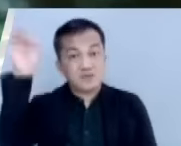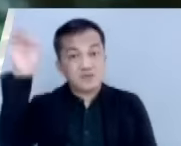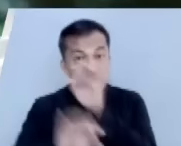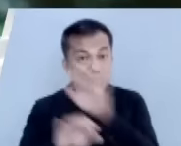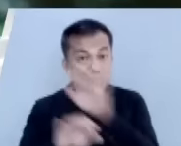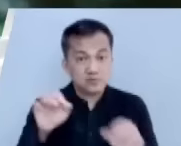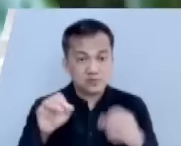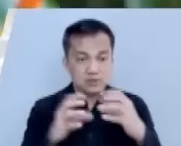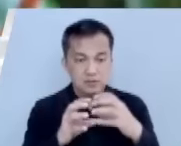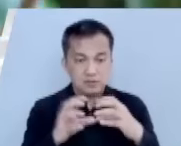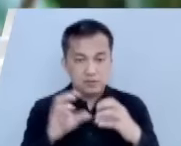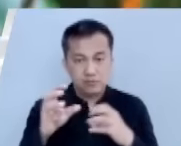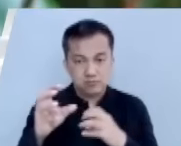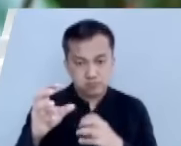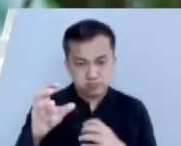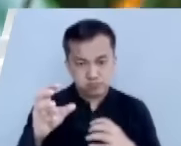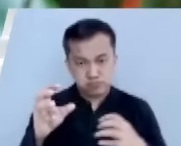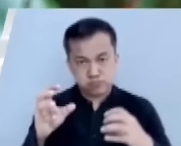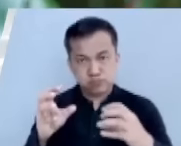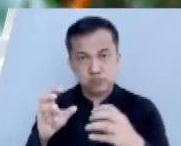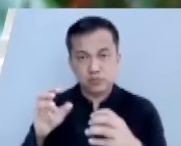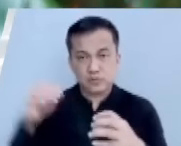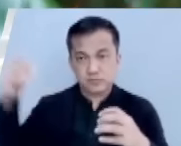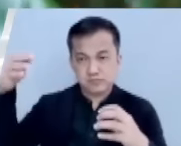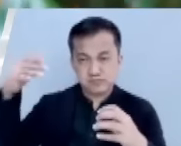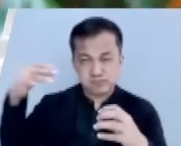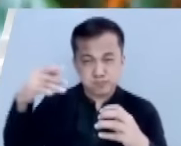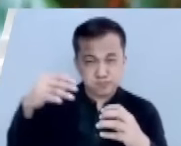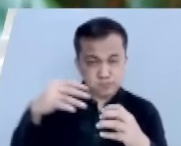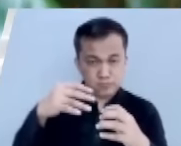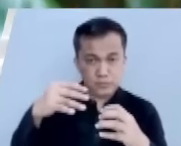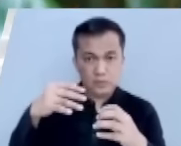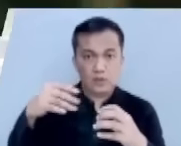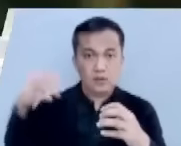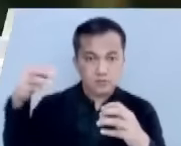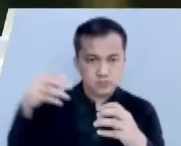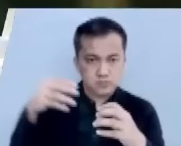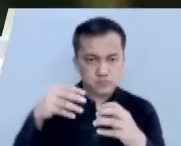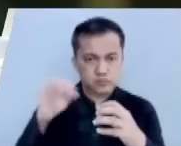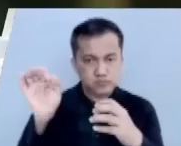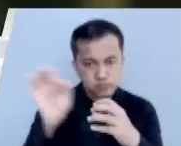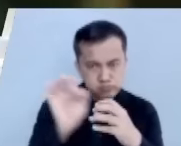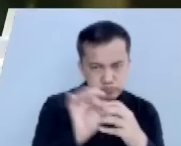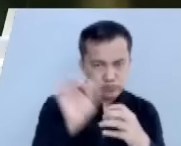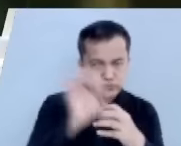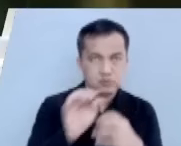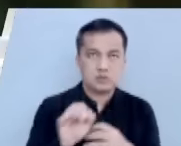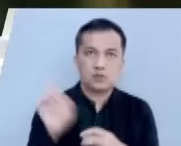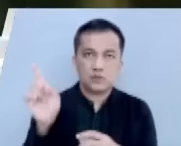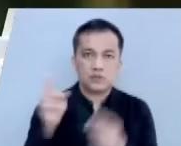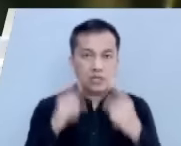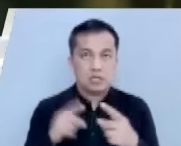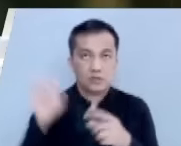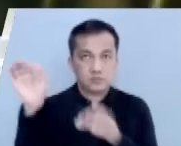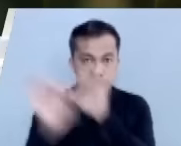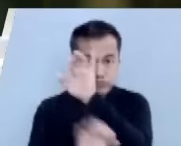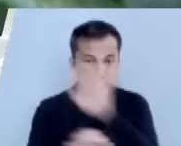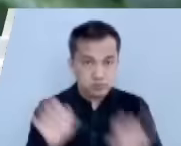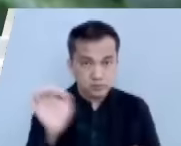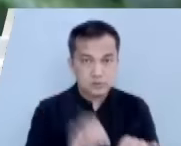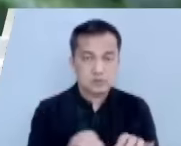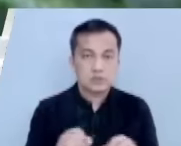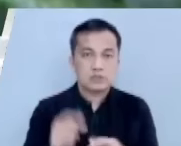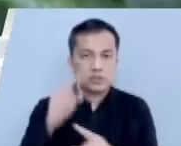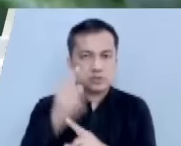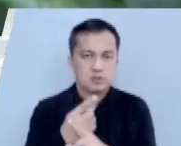sa path ng isang comet. Ang mga debris na naiiwan sa buntot nito ang nagmumukha ng meteor shower. Nagaganap pa mga meteor shower sa particular na buwan sa isang taon.